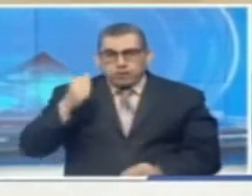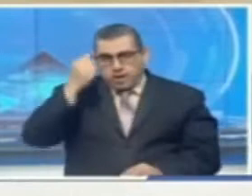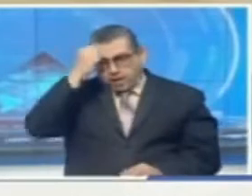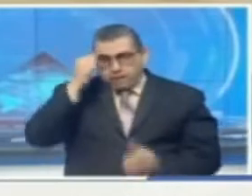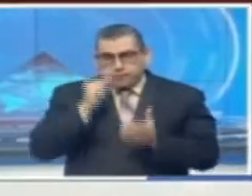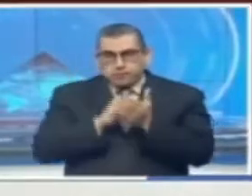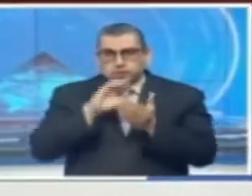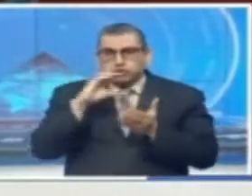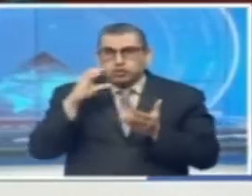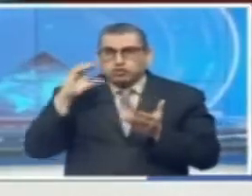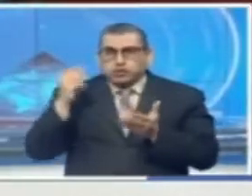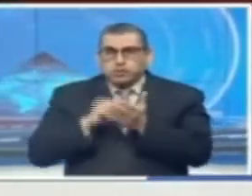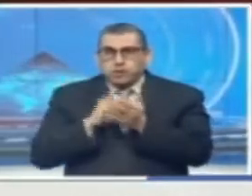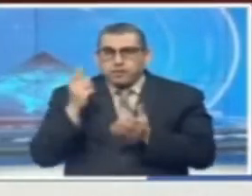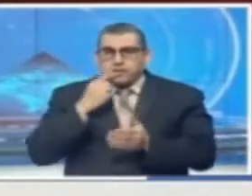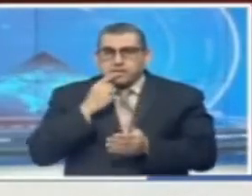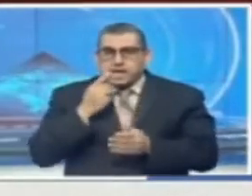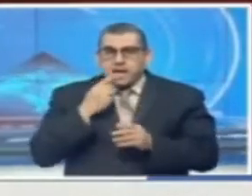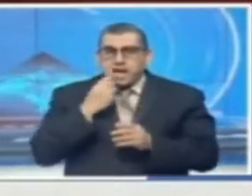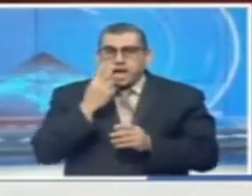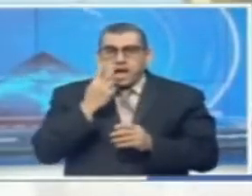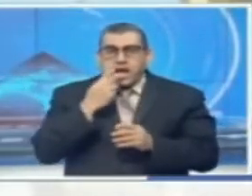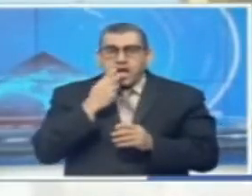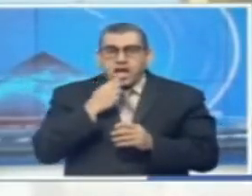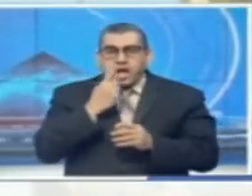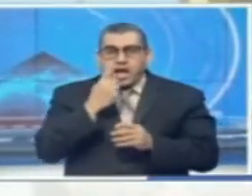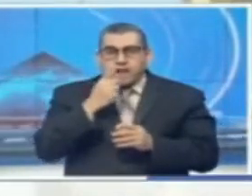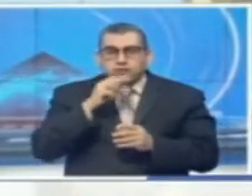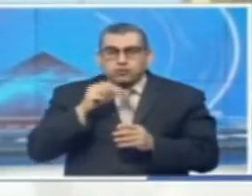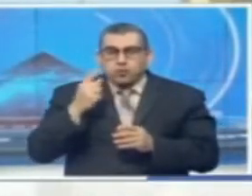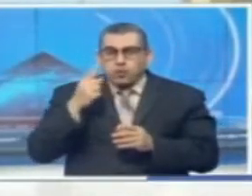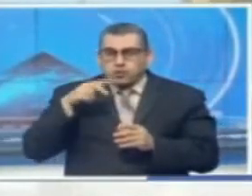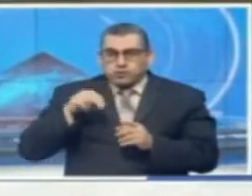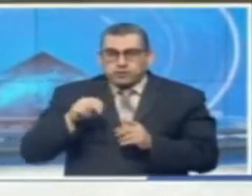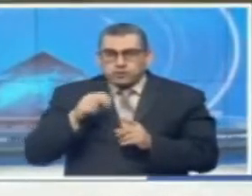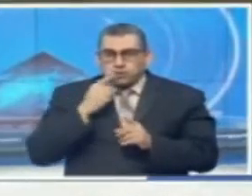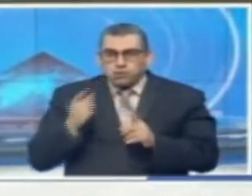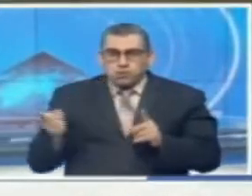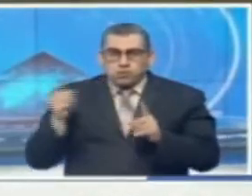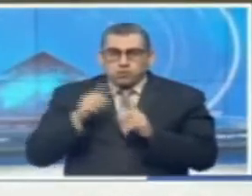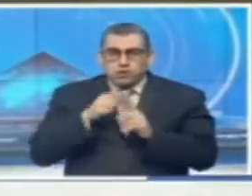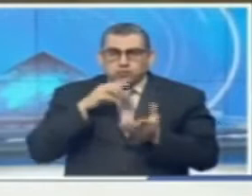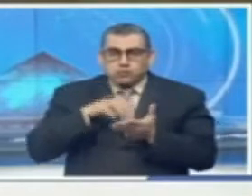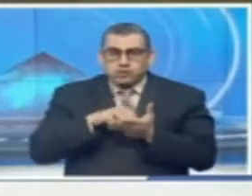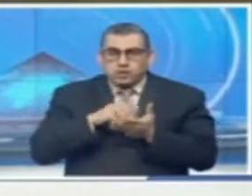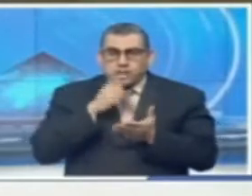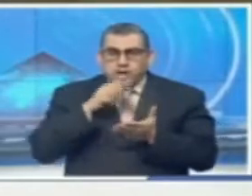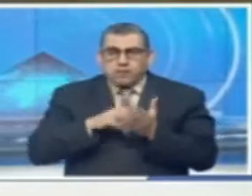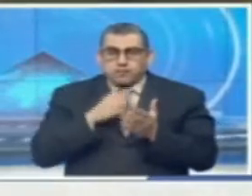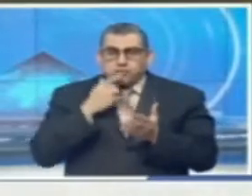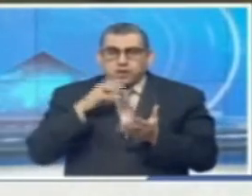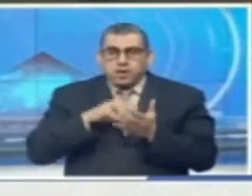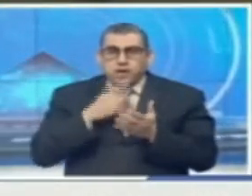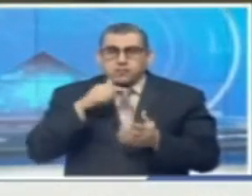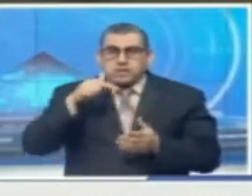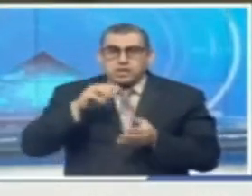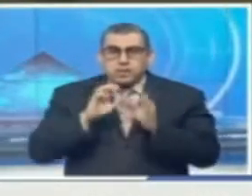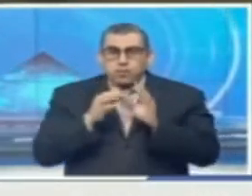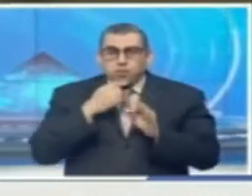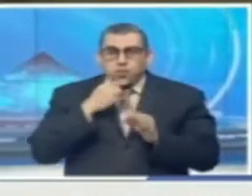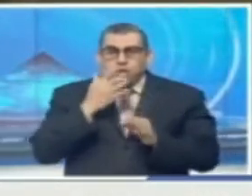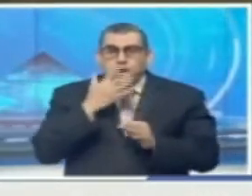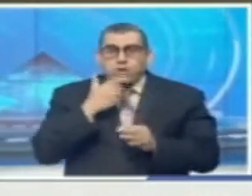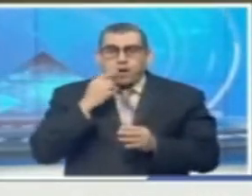وحدة سكنية منذ عام 1981 وحتى الآن، منها 6,500,000